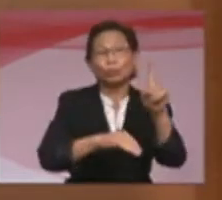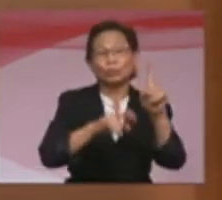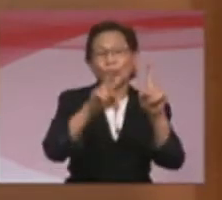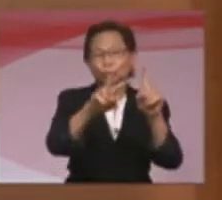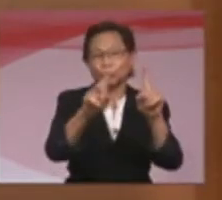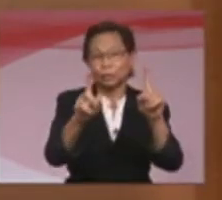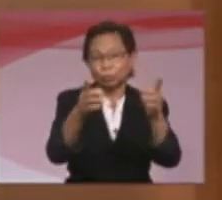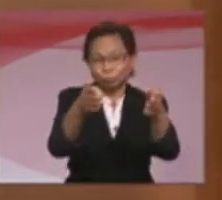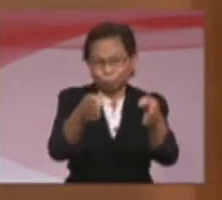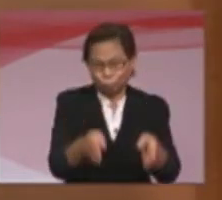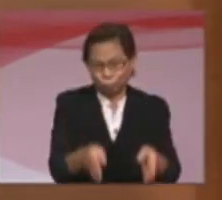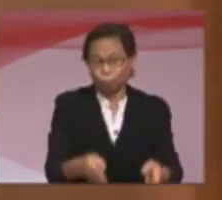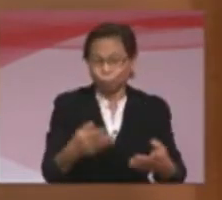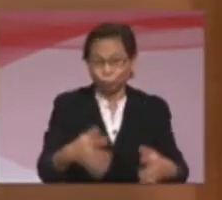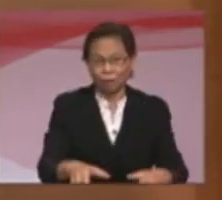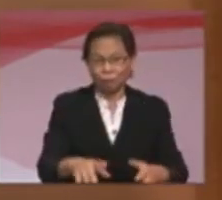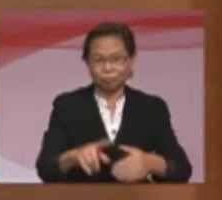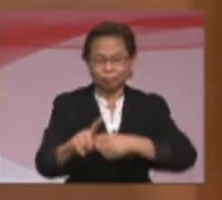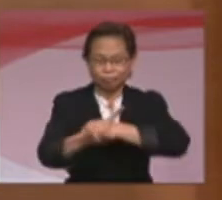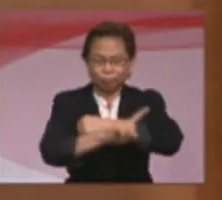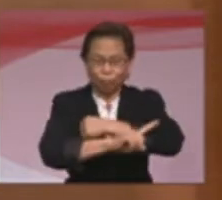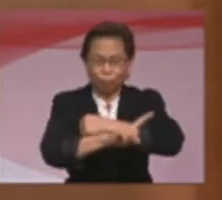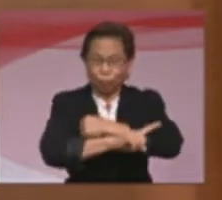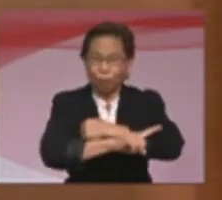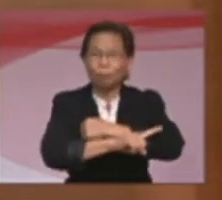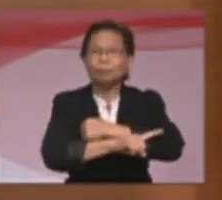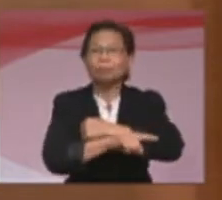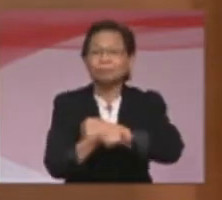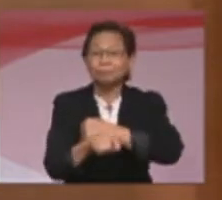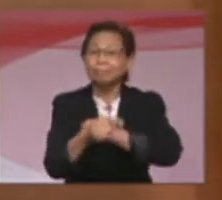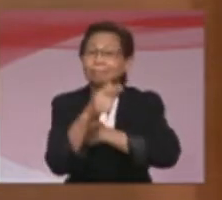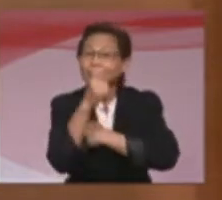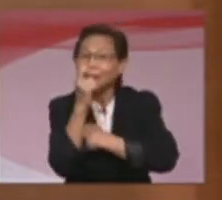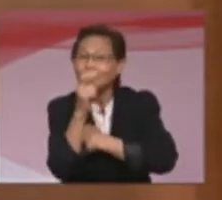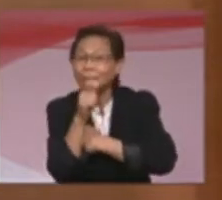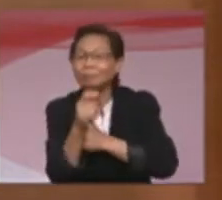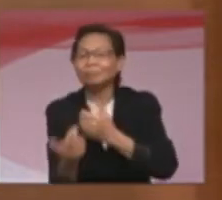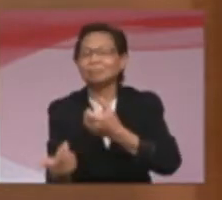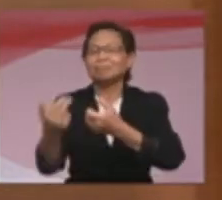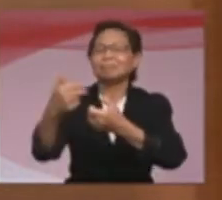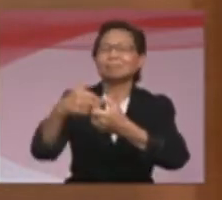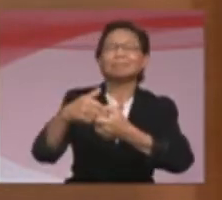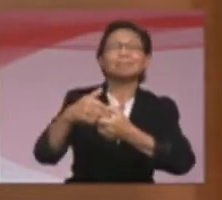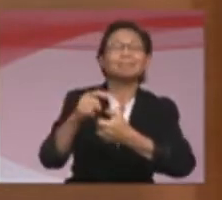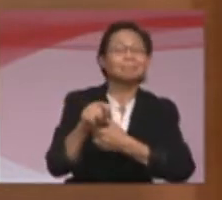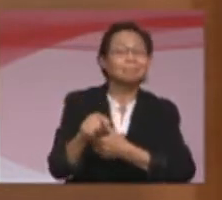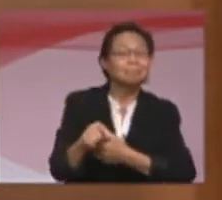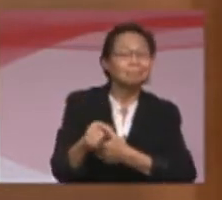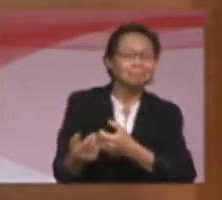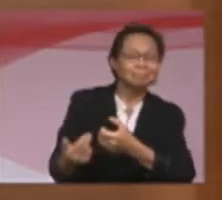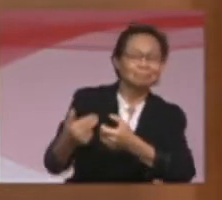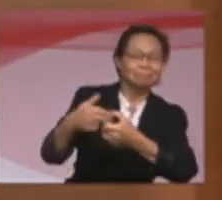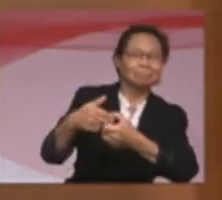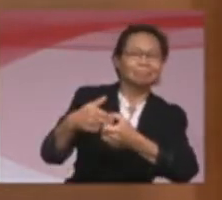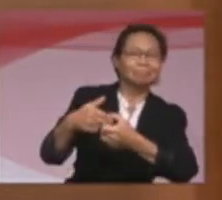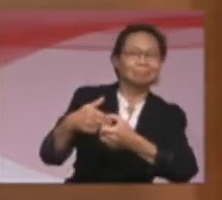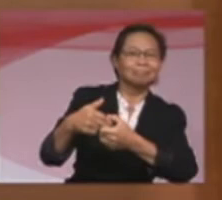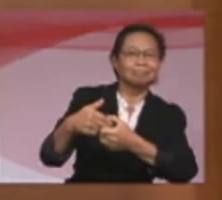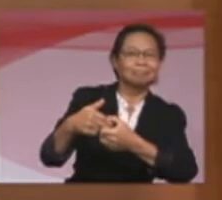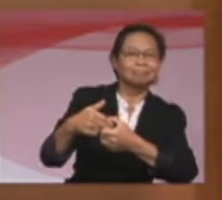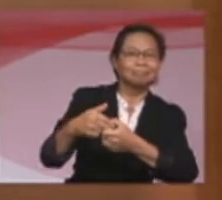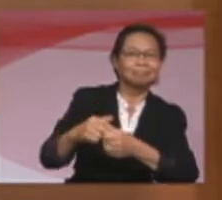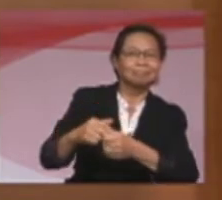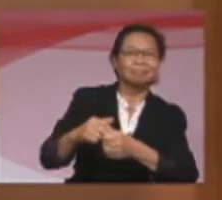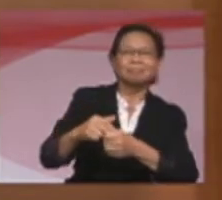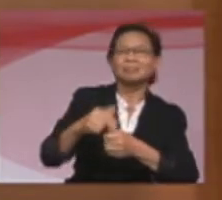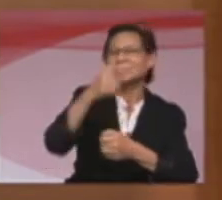121 yang telah diambil tindakan kerana terlibat dalam aktiviti melibatkan